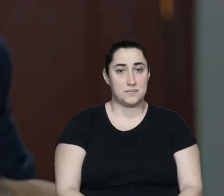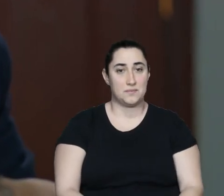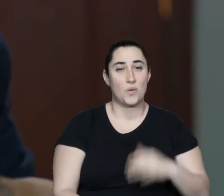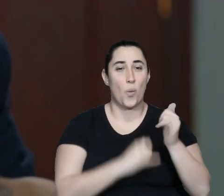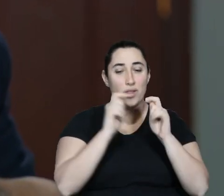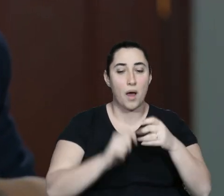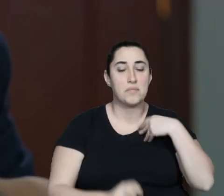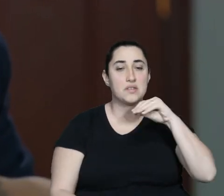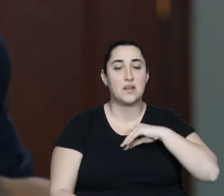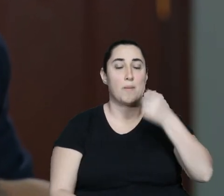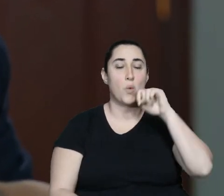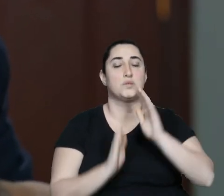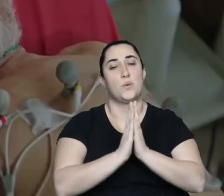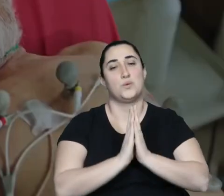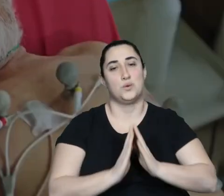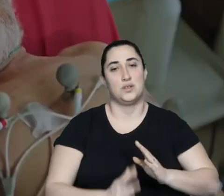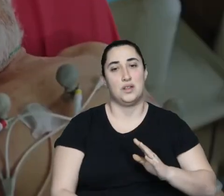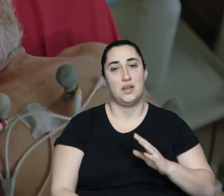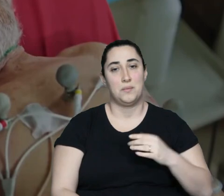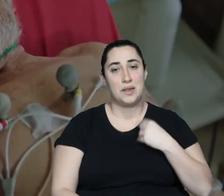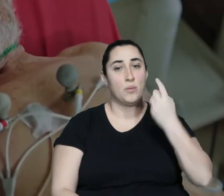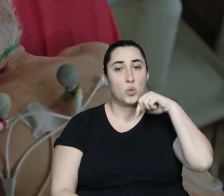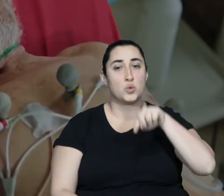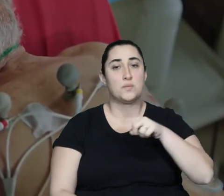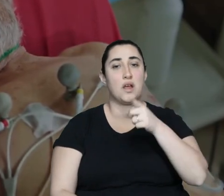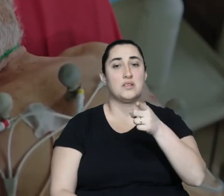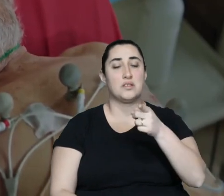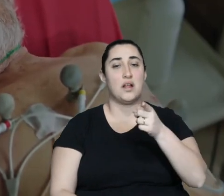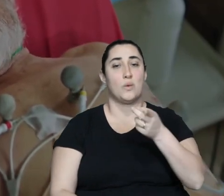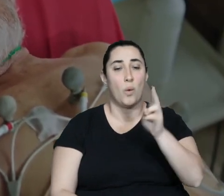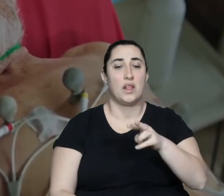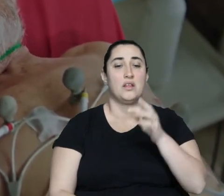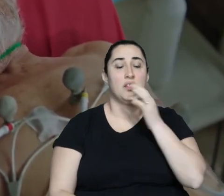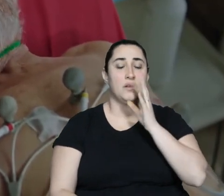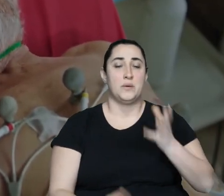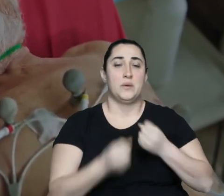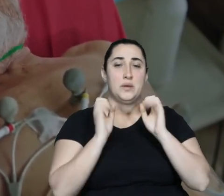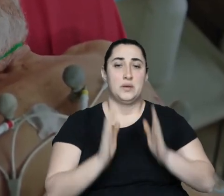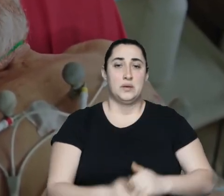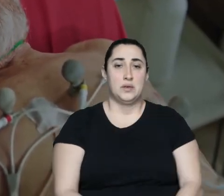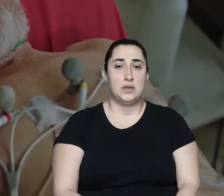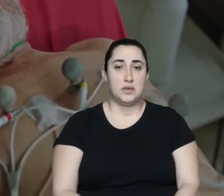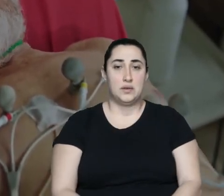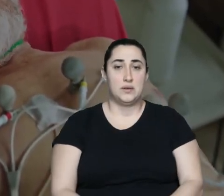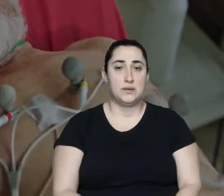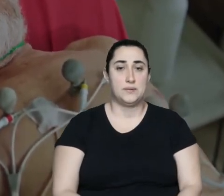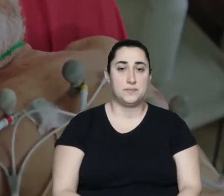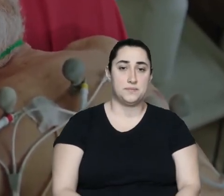Yalaza yaptığını zannettiğim için özür dilerim. Neredeyse benim yüzümden seni kaybedecektik.